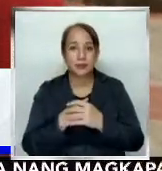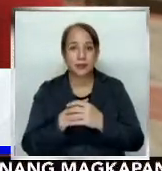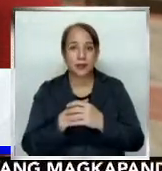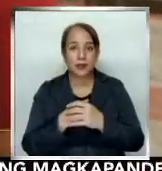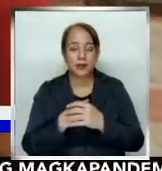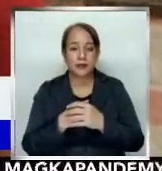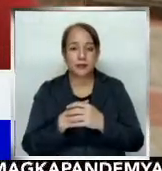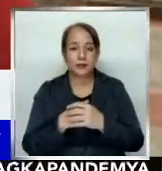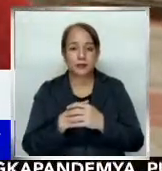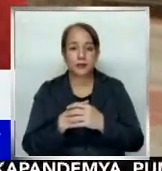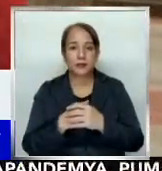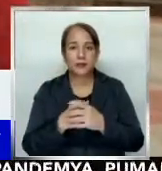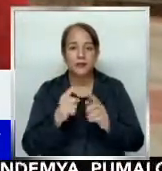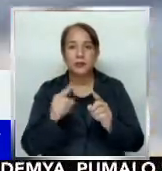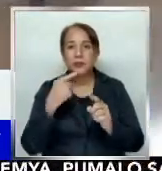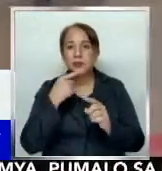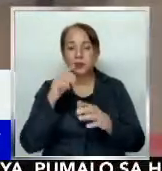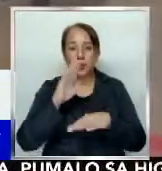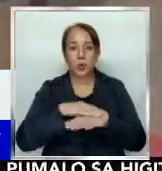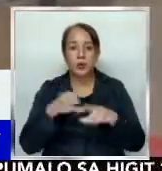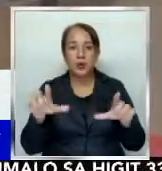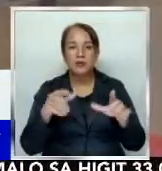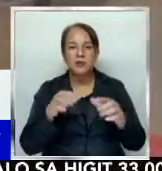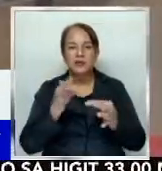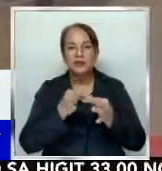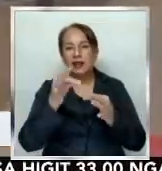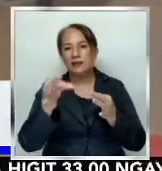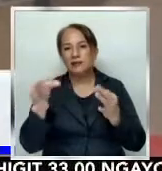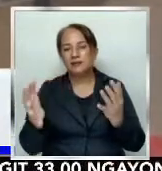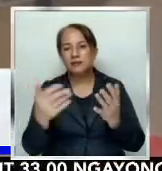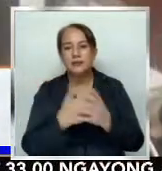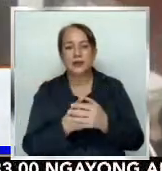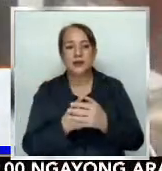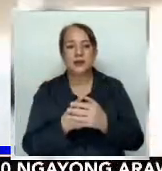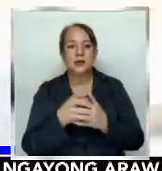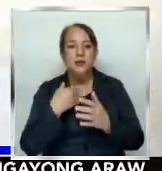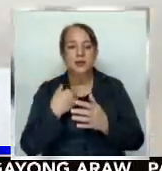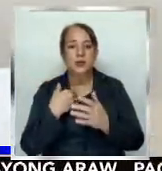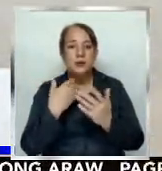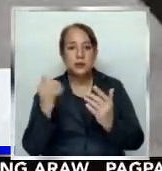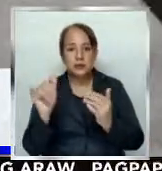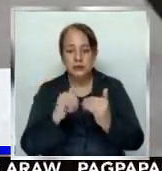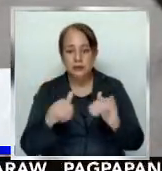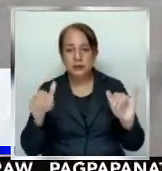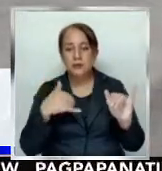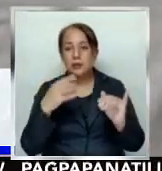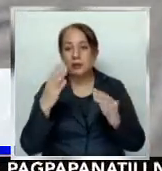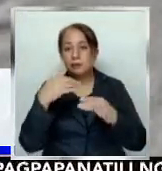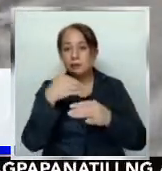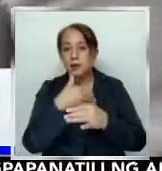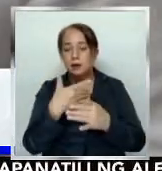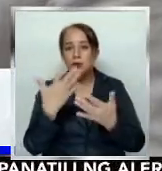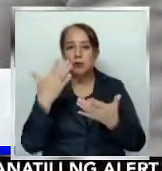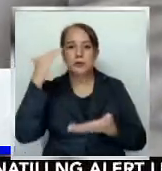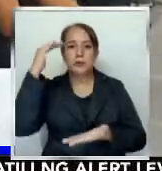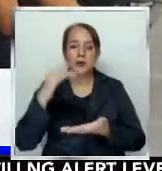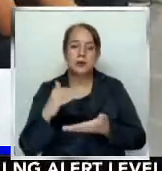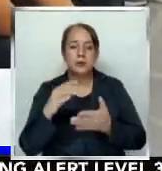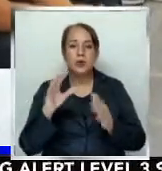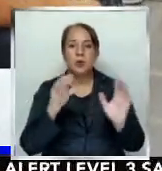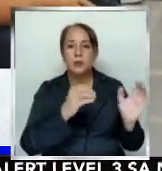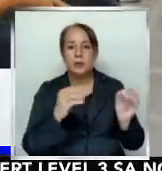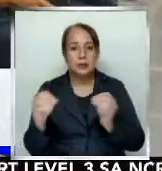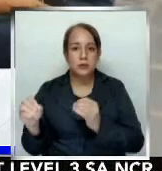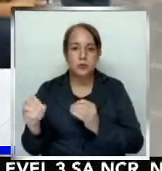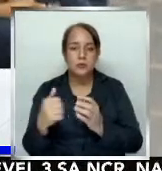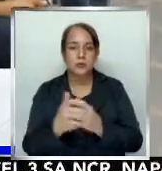Kaso lang sabi nila, pag online, medyo matagal-tagal. Samantala, pila naman sa ilang mga bangko dahil rin sa pinaikling oras ng operations. Ang